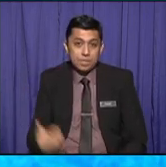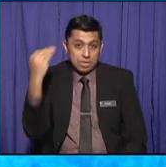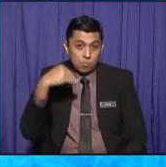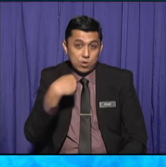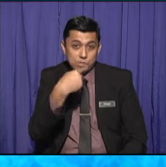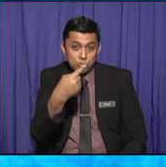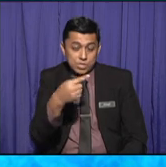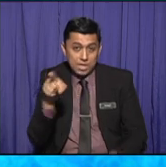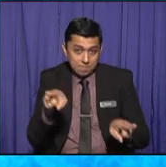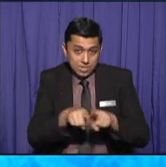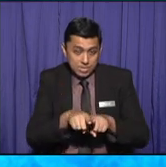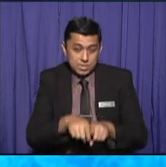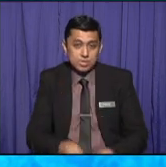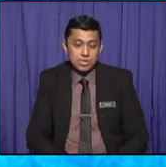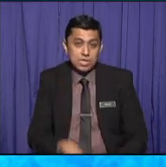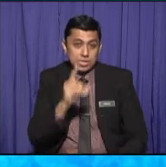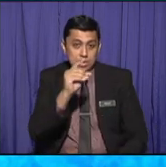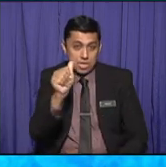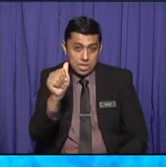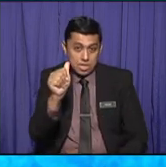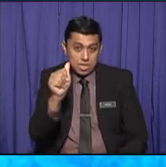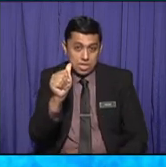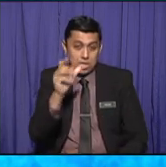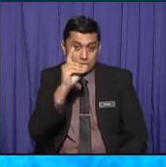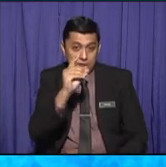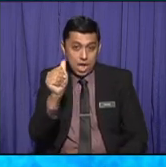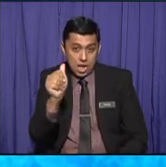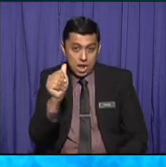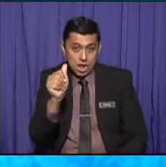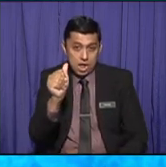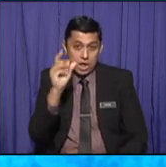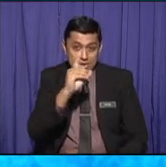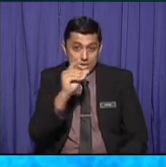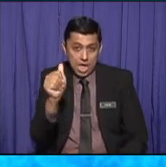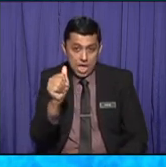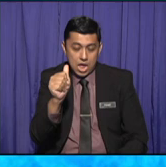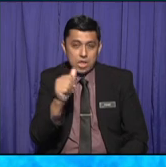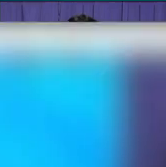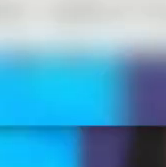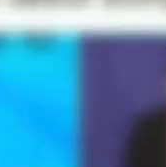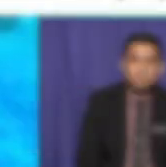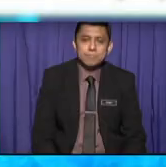Mari sebut bersama. Da, da, da.